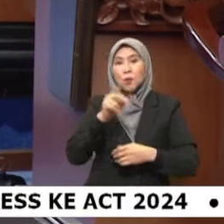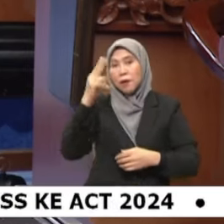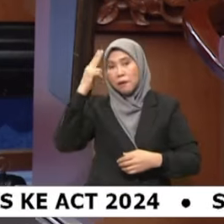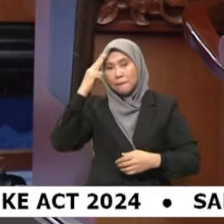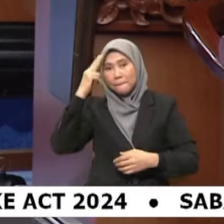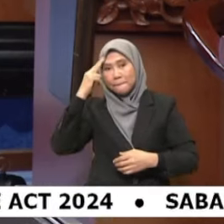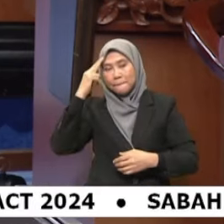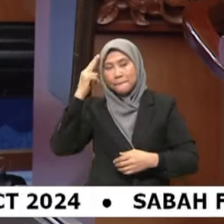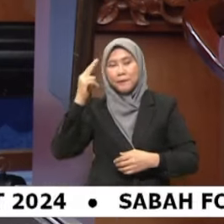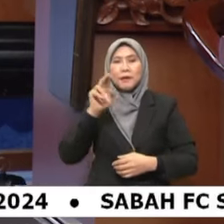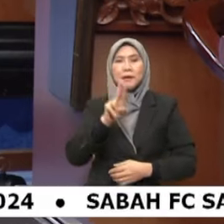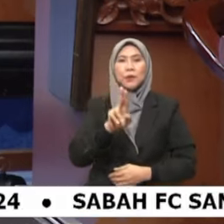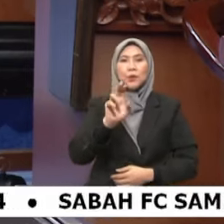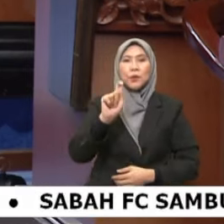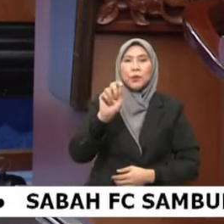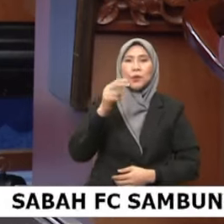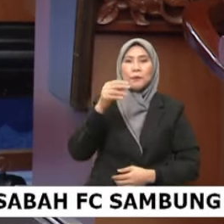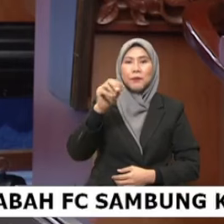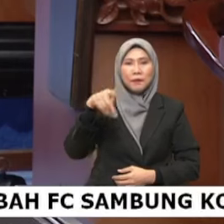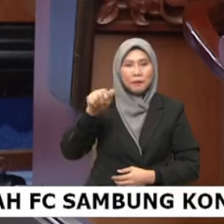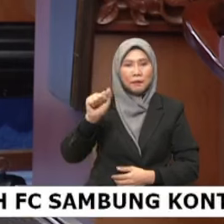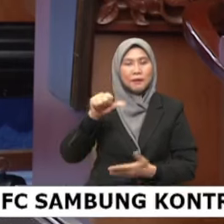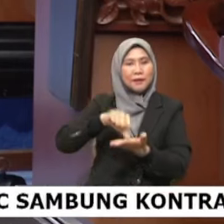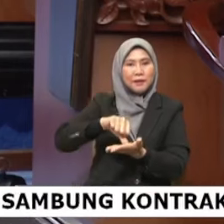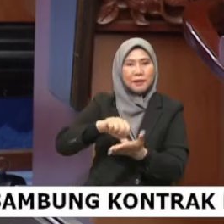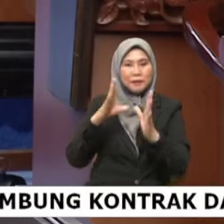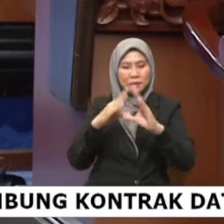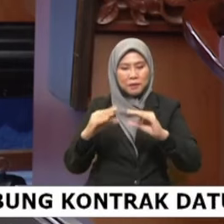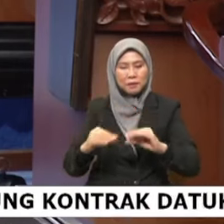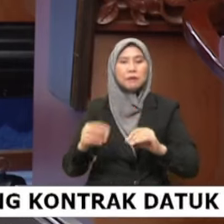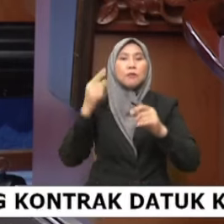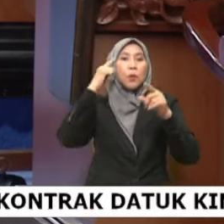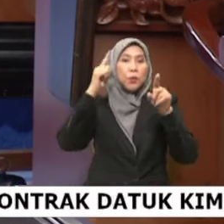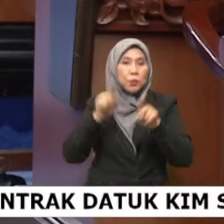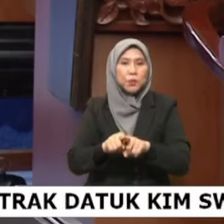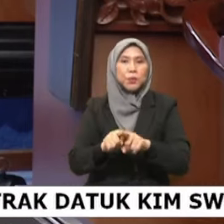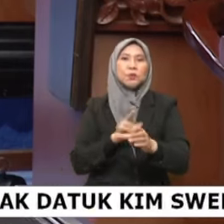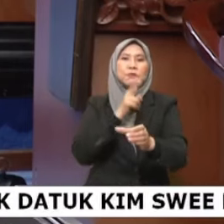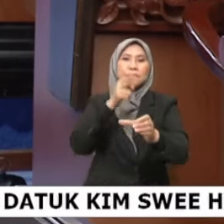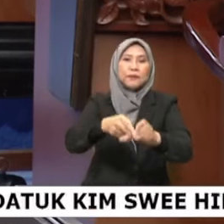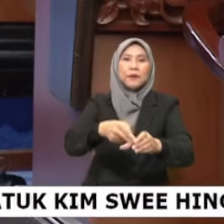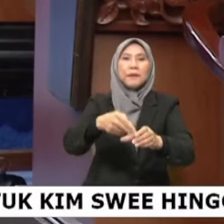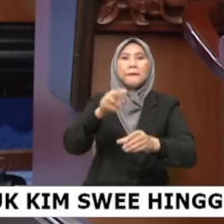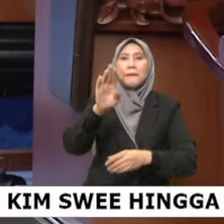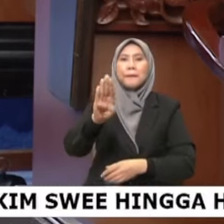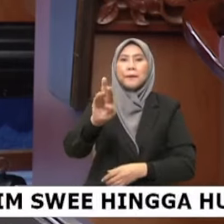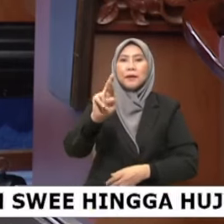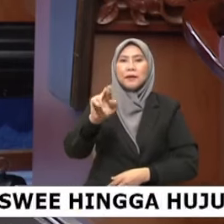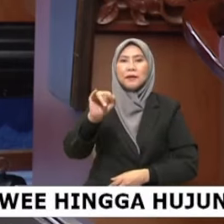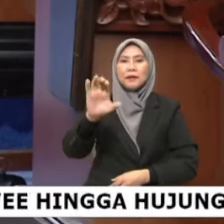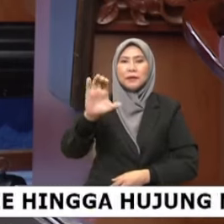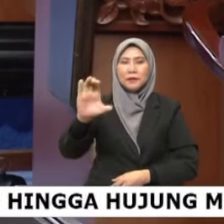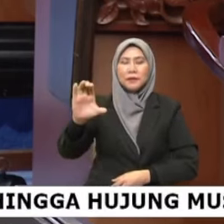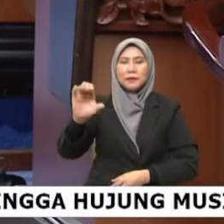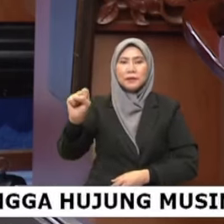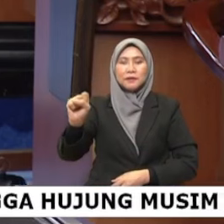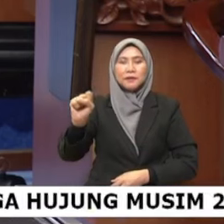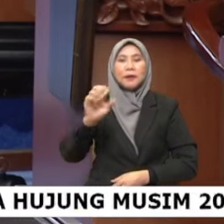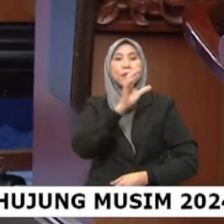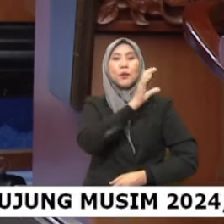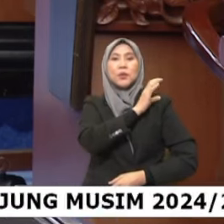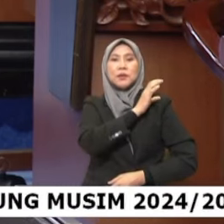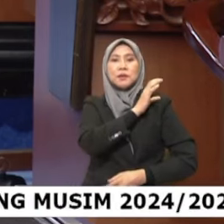Bersatu, Ethiopia, Iran dan Mesir bersetuju menganggotai BRICS. Di bawah kepengerusian